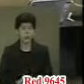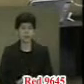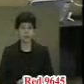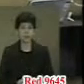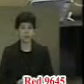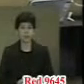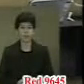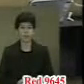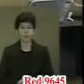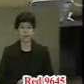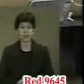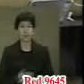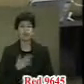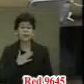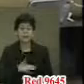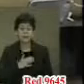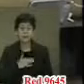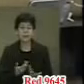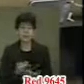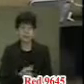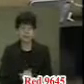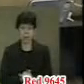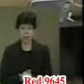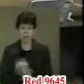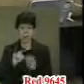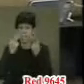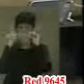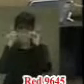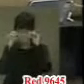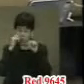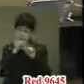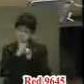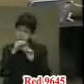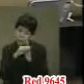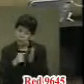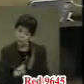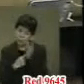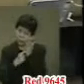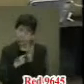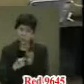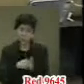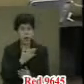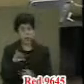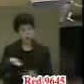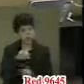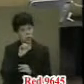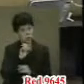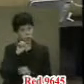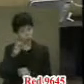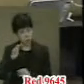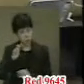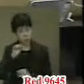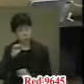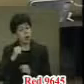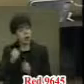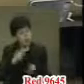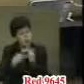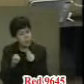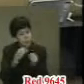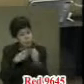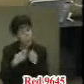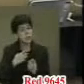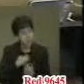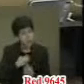ครับคืออย่าใจร้อนครับแล้วก็ท่านนายกทำเรื่องมาก็เพื่อจะฟังพวกเรานะครับรัฐสภ